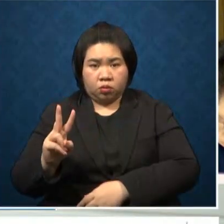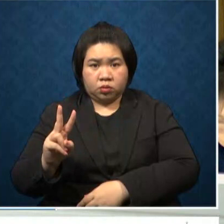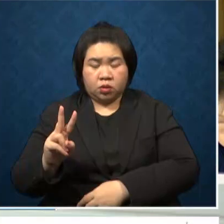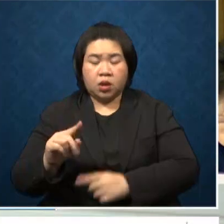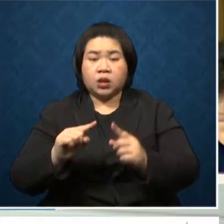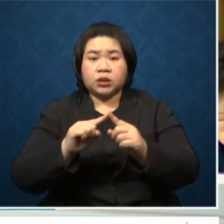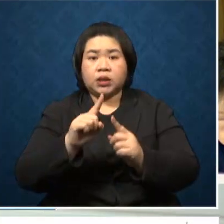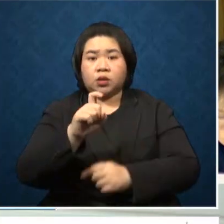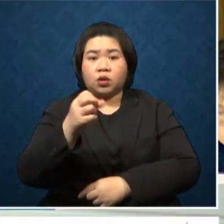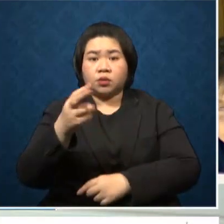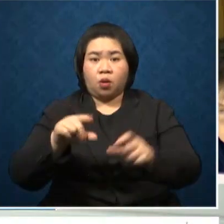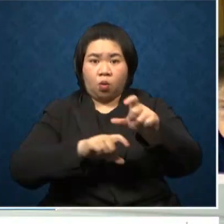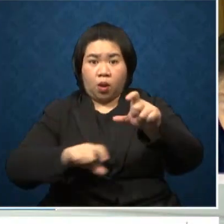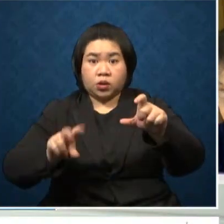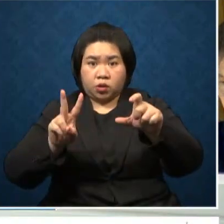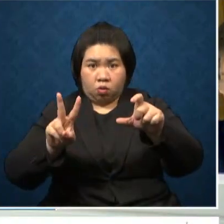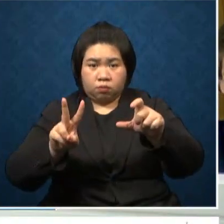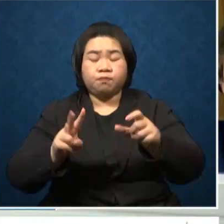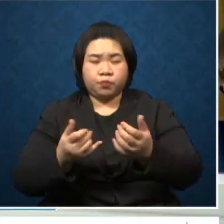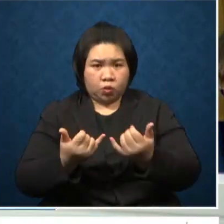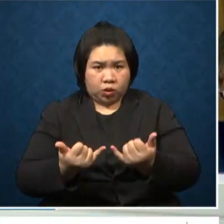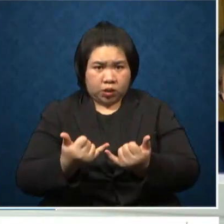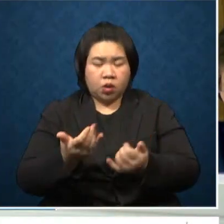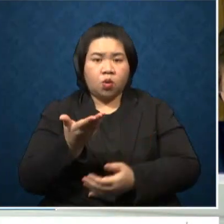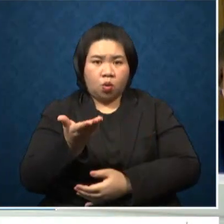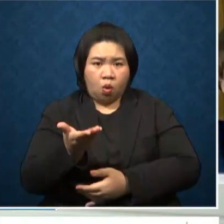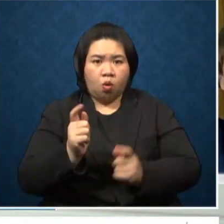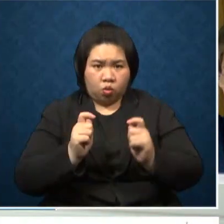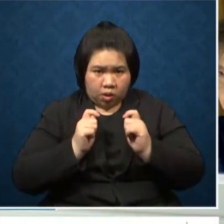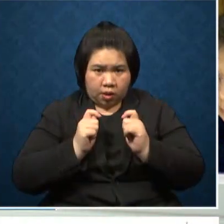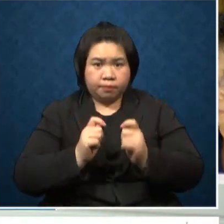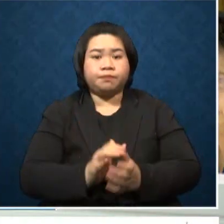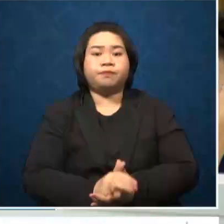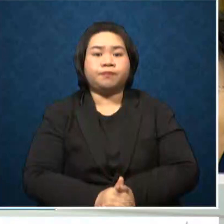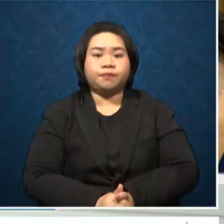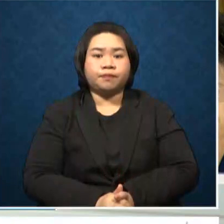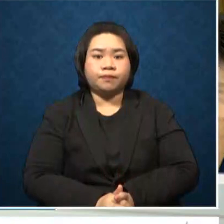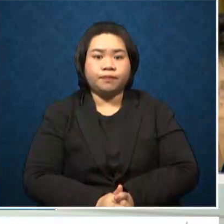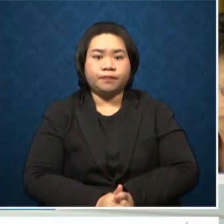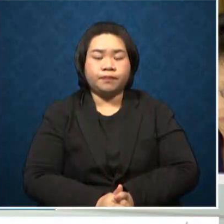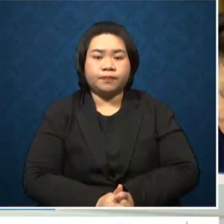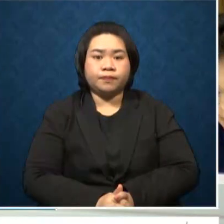ก็ 112วรรค 2จึงกราบเรียนมาเพื่อโปรดพิจารณา